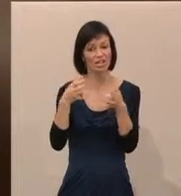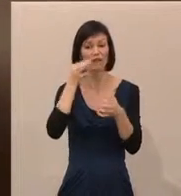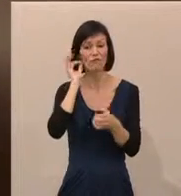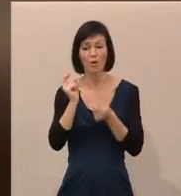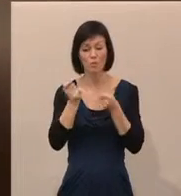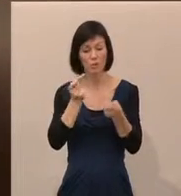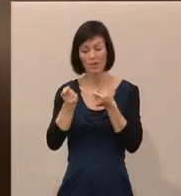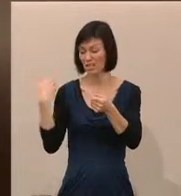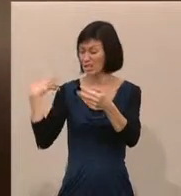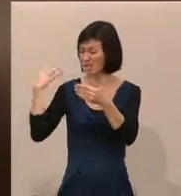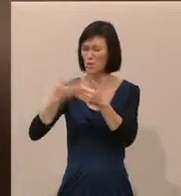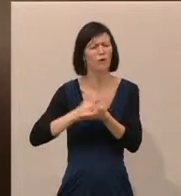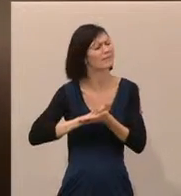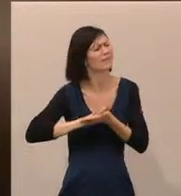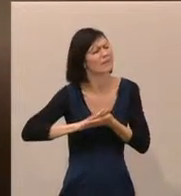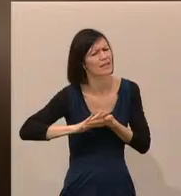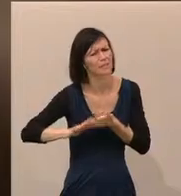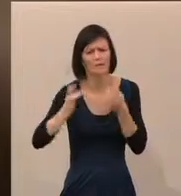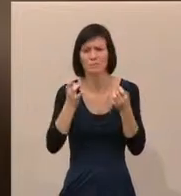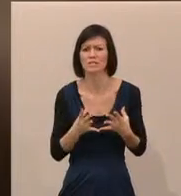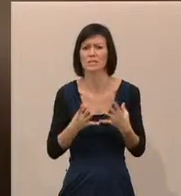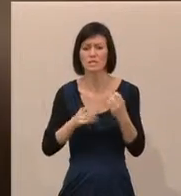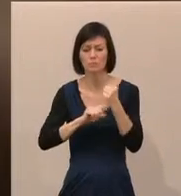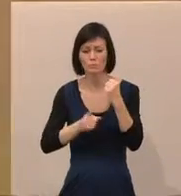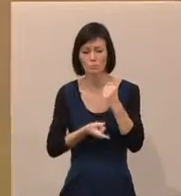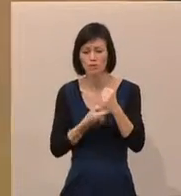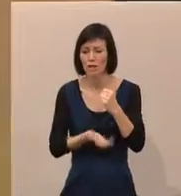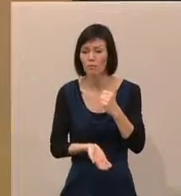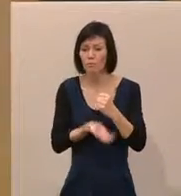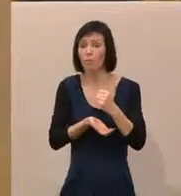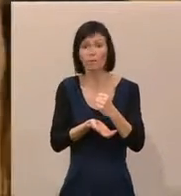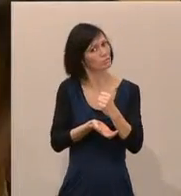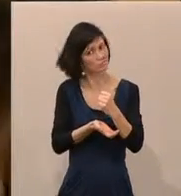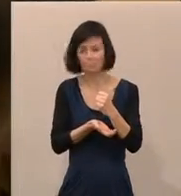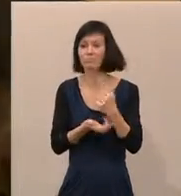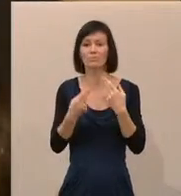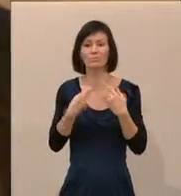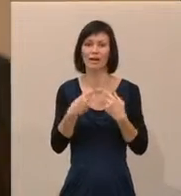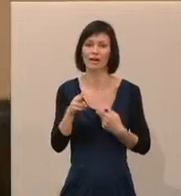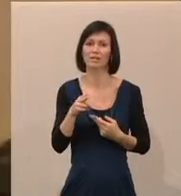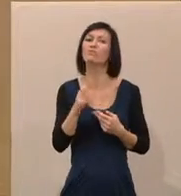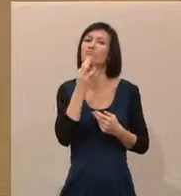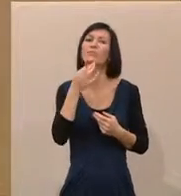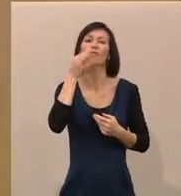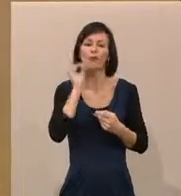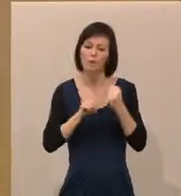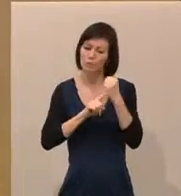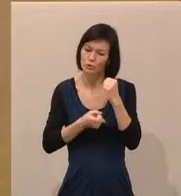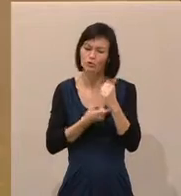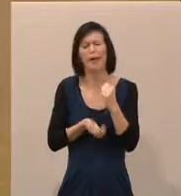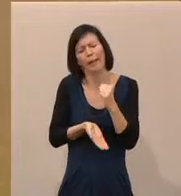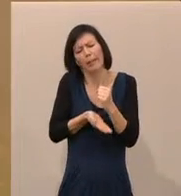Frauenpolitik so, dass Mittel gekürzt wurden. Nein, Das Budget war immer ein kleines und wir haben immer versucht,